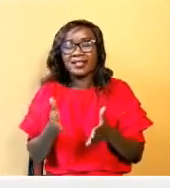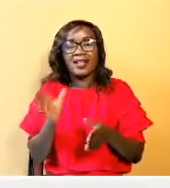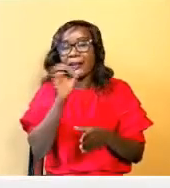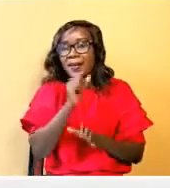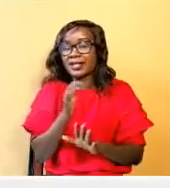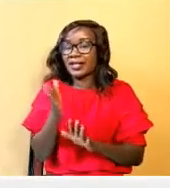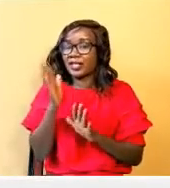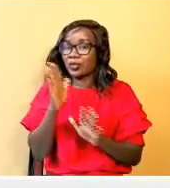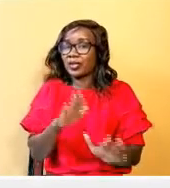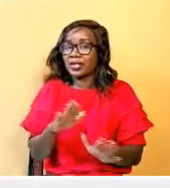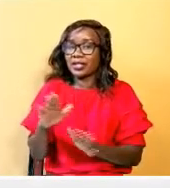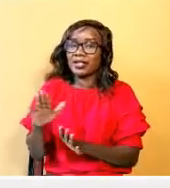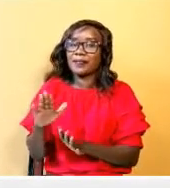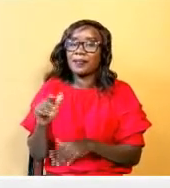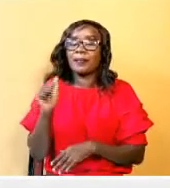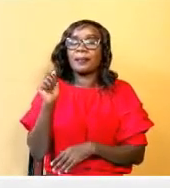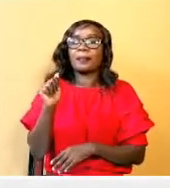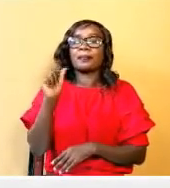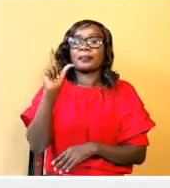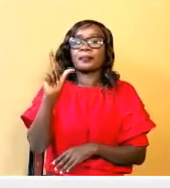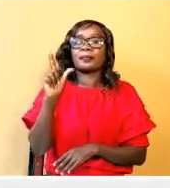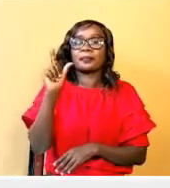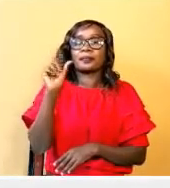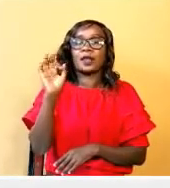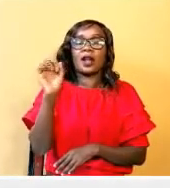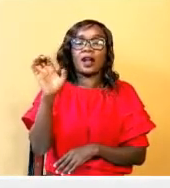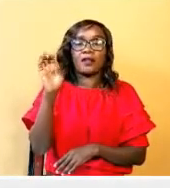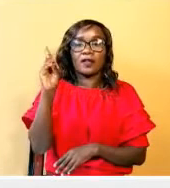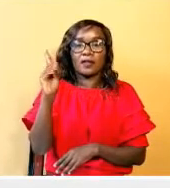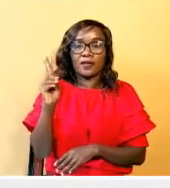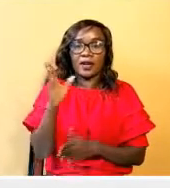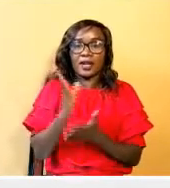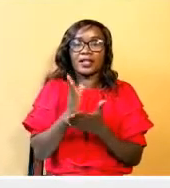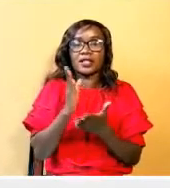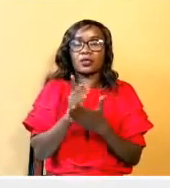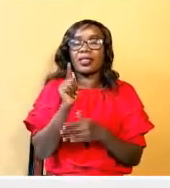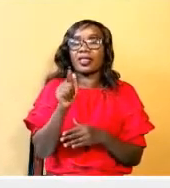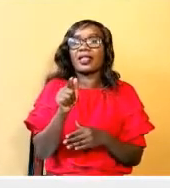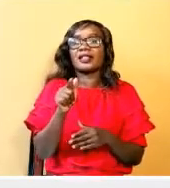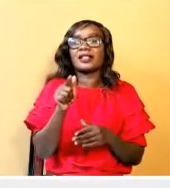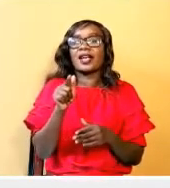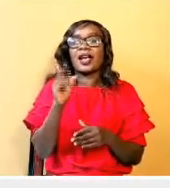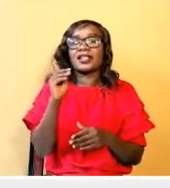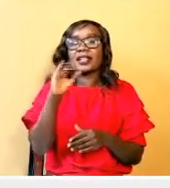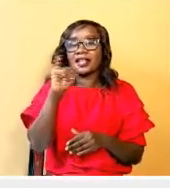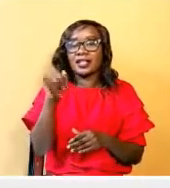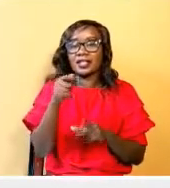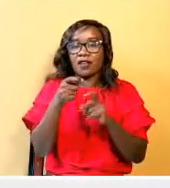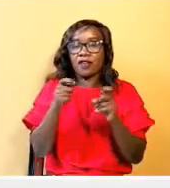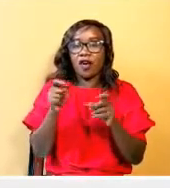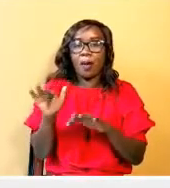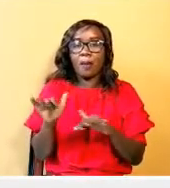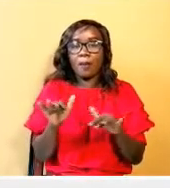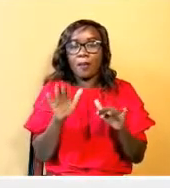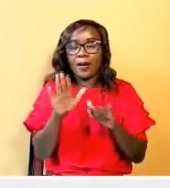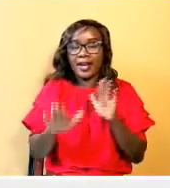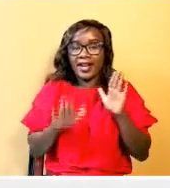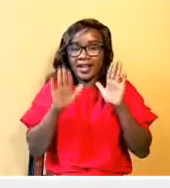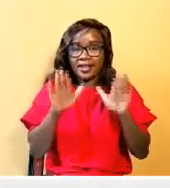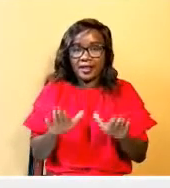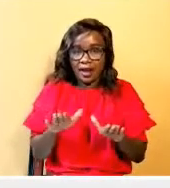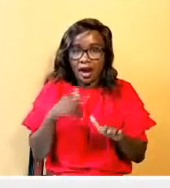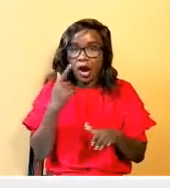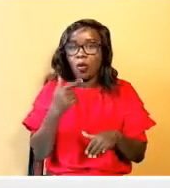Na Wilfred Wanjiko almaarufu DJ Wiwa ni mcheza santuri kutoka kaunti ya Kirinyaga ambaye anaishi na hali